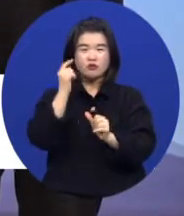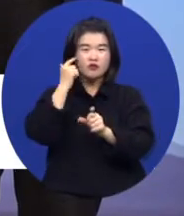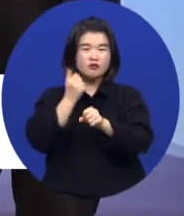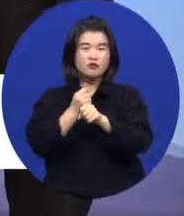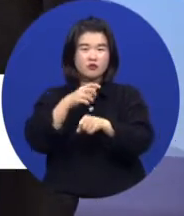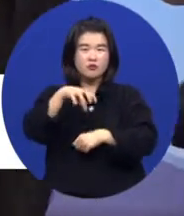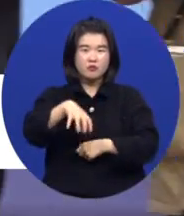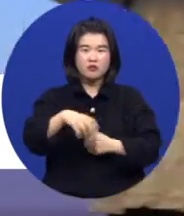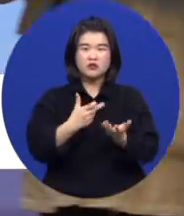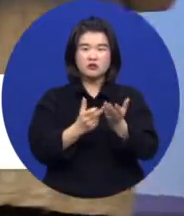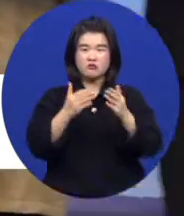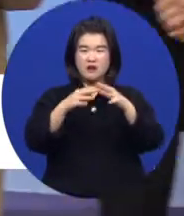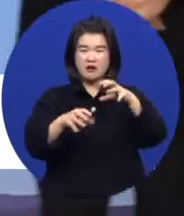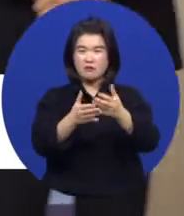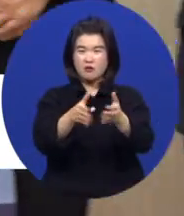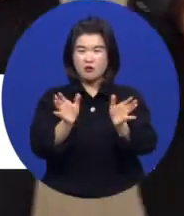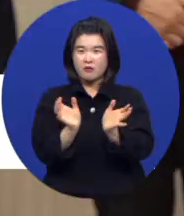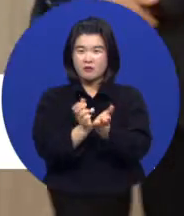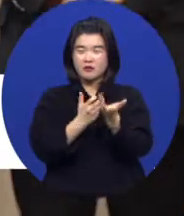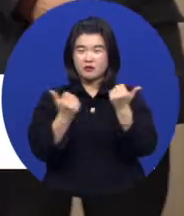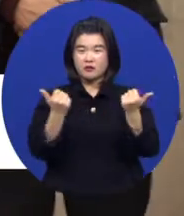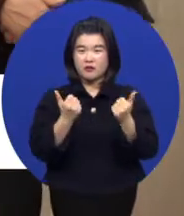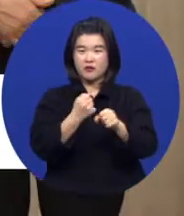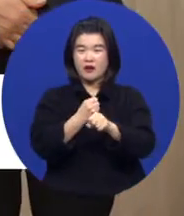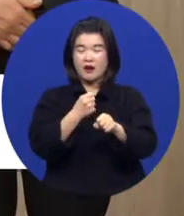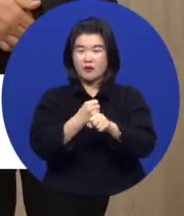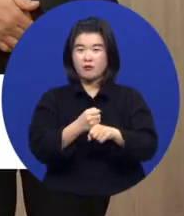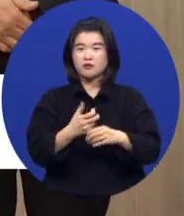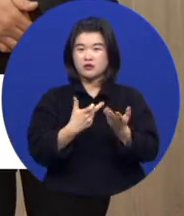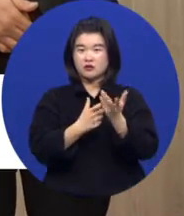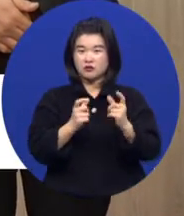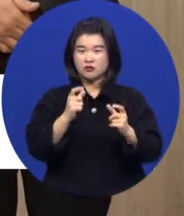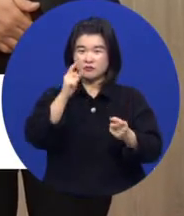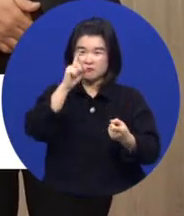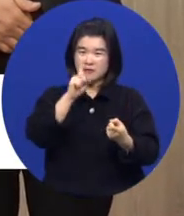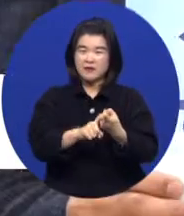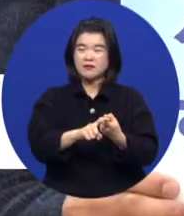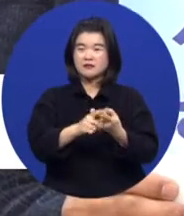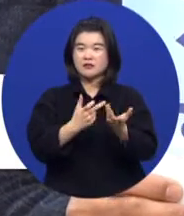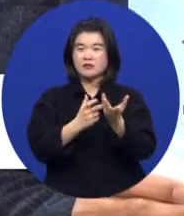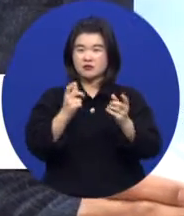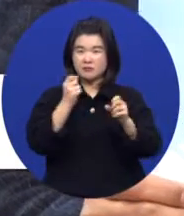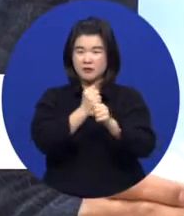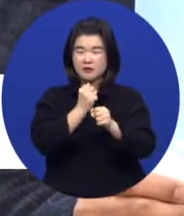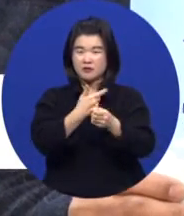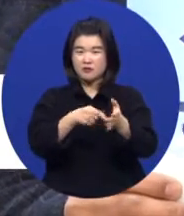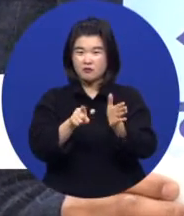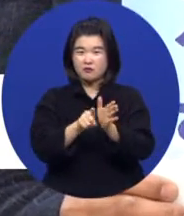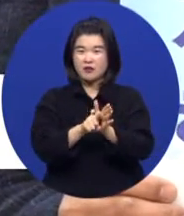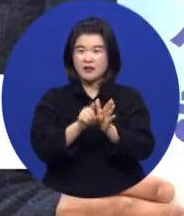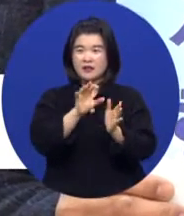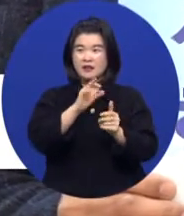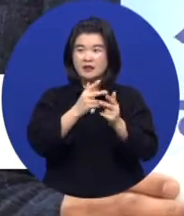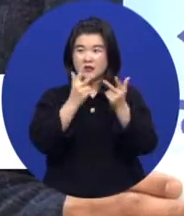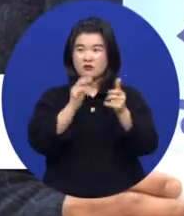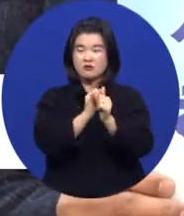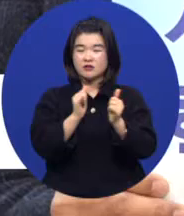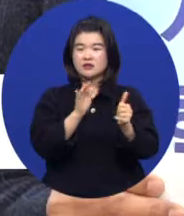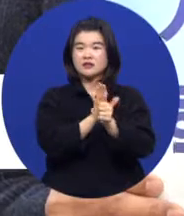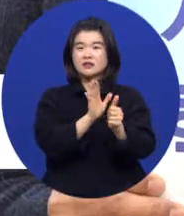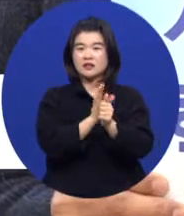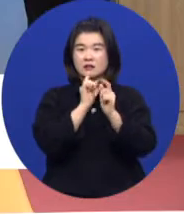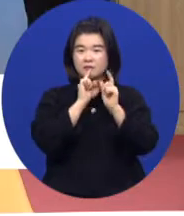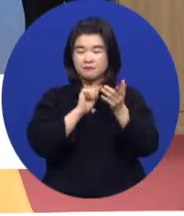제주마을 포럼은 제주도의회에서 기자회견을 갖고 제주도학고 지속 가능한 제주를 만들기 위해 이재명 후보를